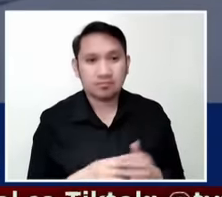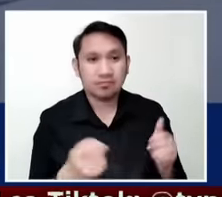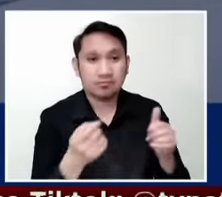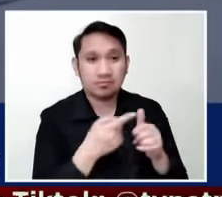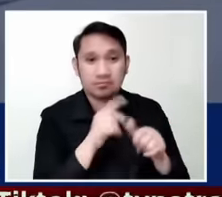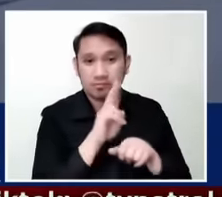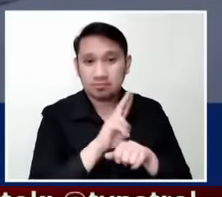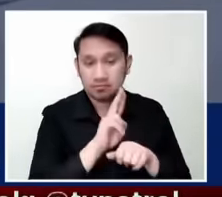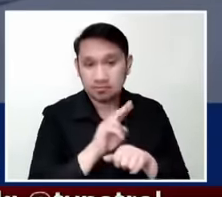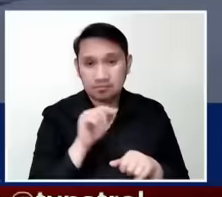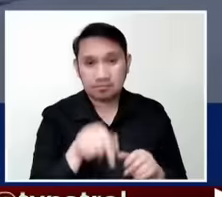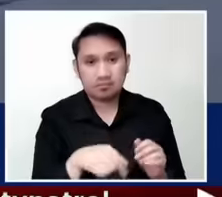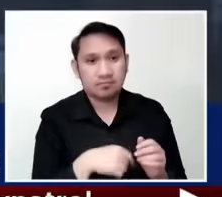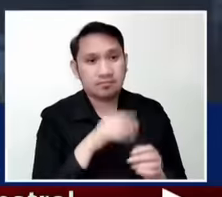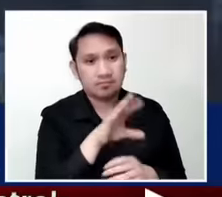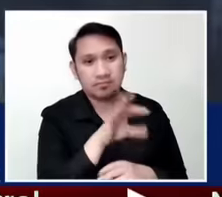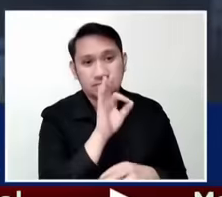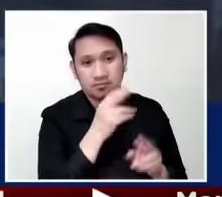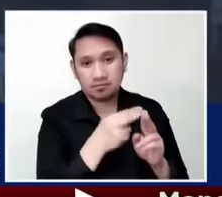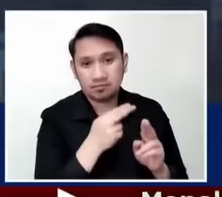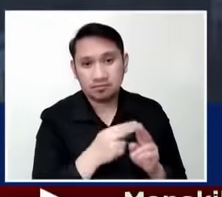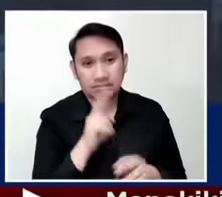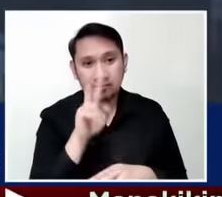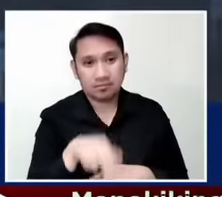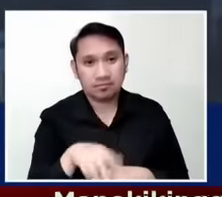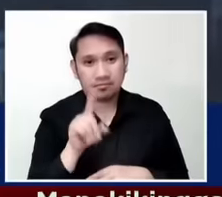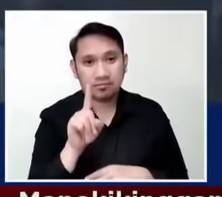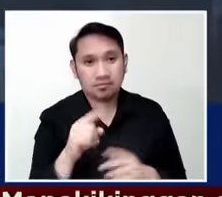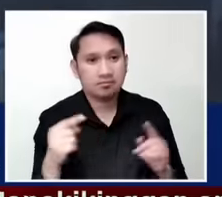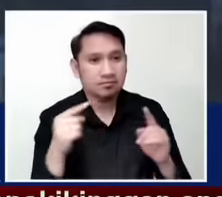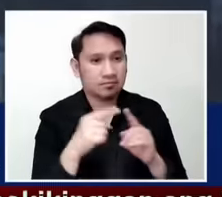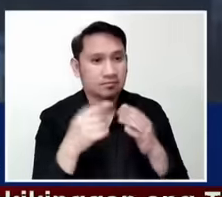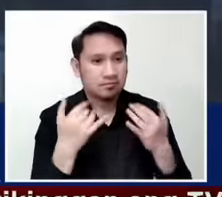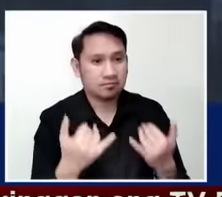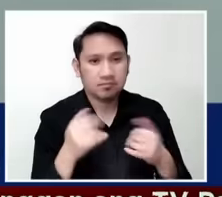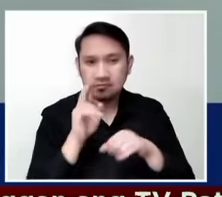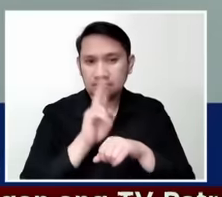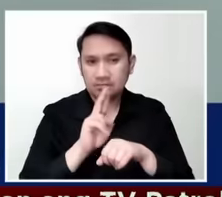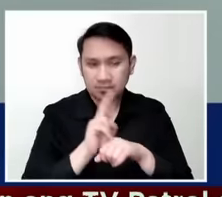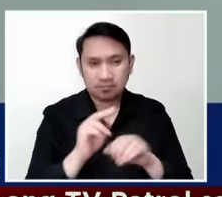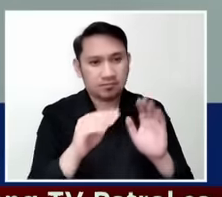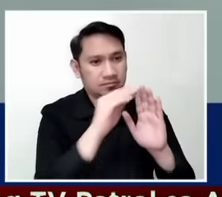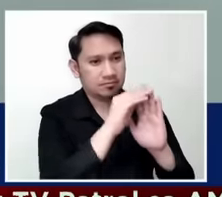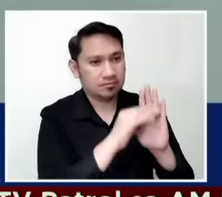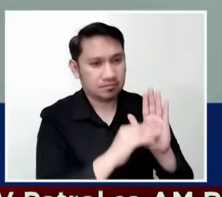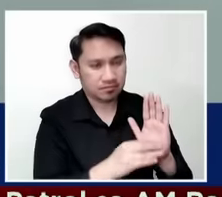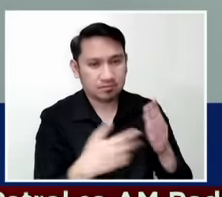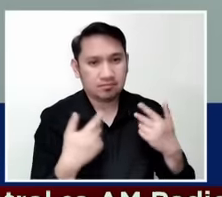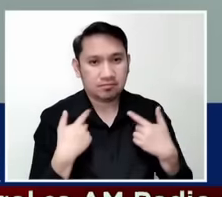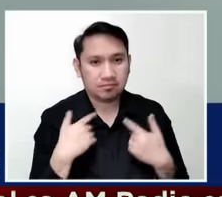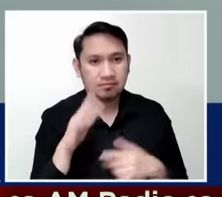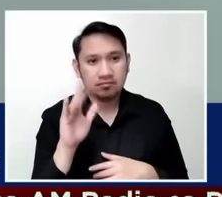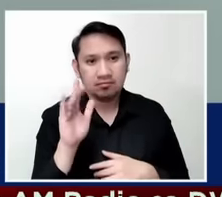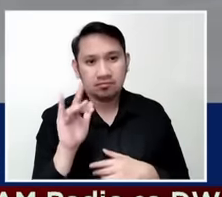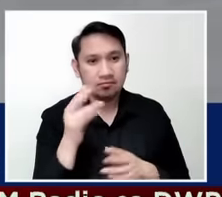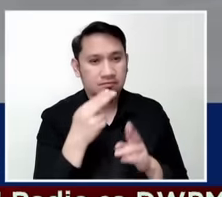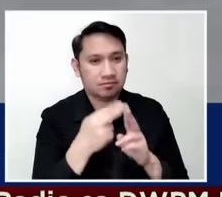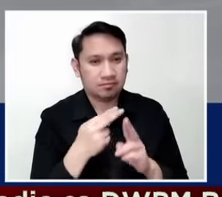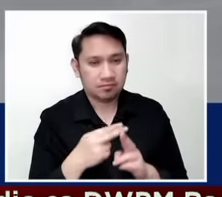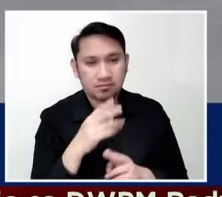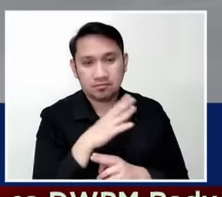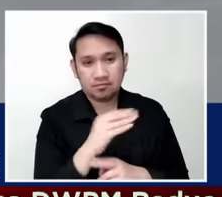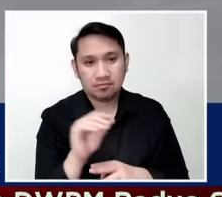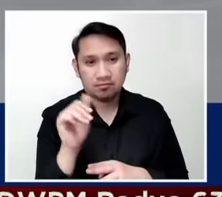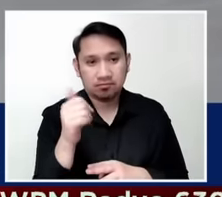ang mga napiling pangalan noong 2001. Hanggang ngayon, ginagamit pa rin ang listahan na may 25 pangalan at